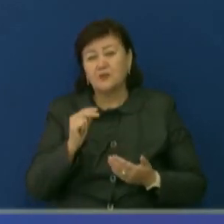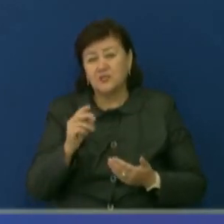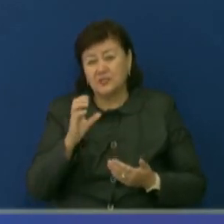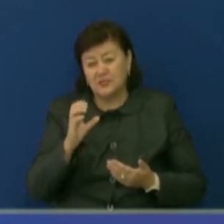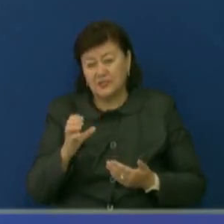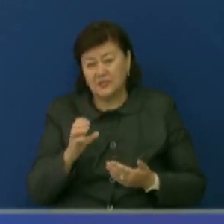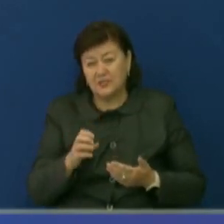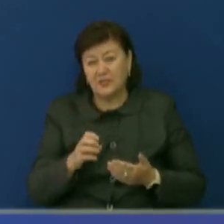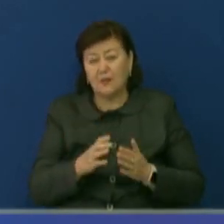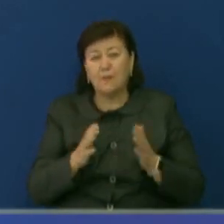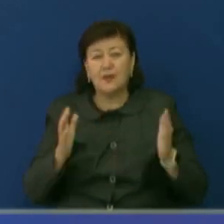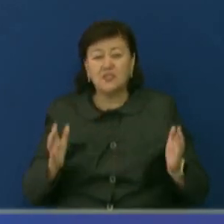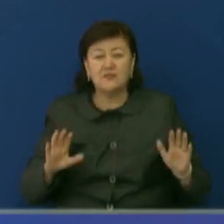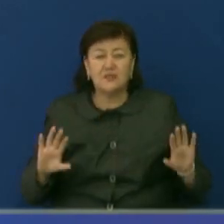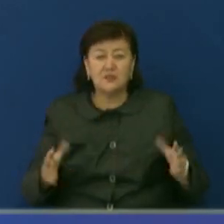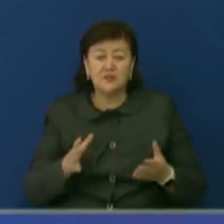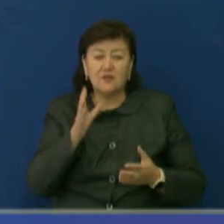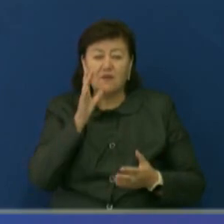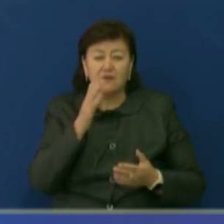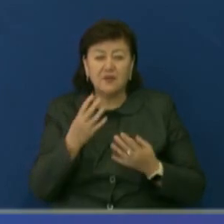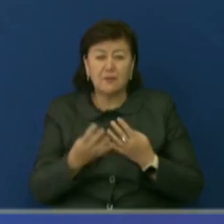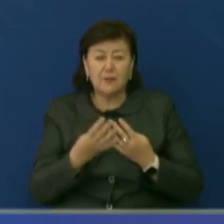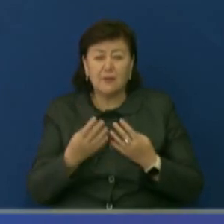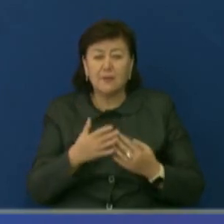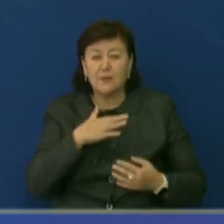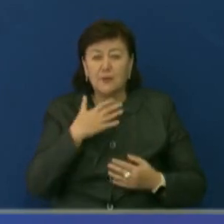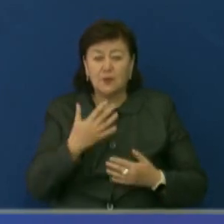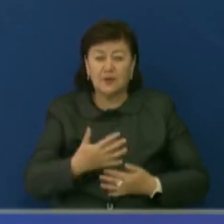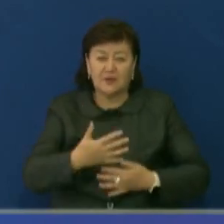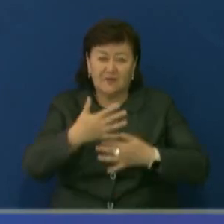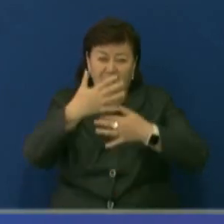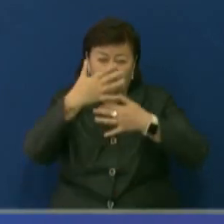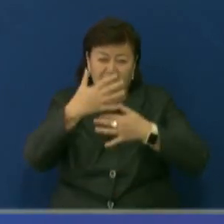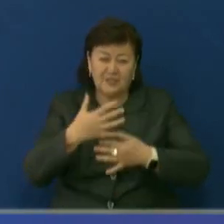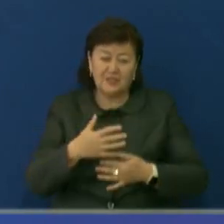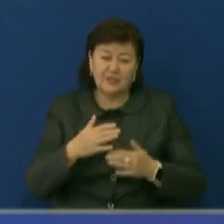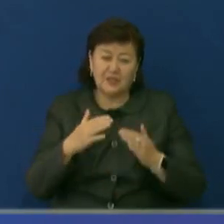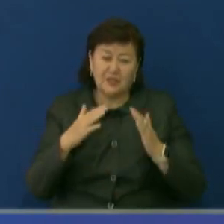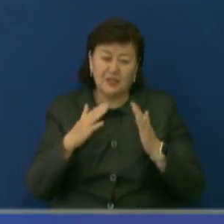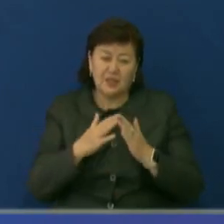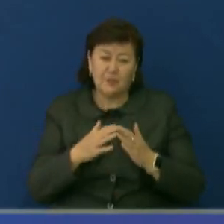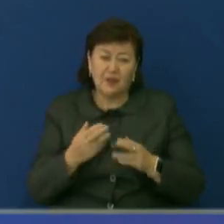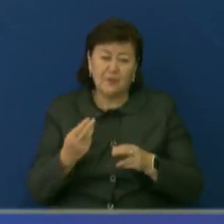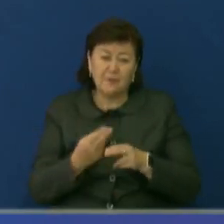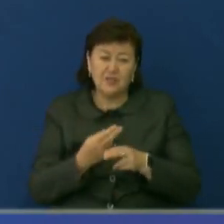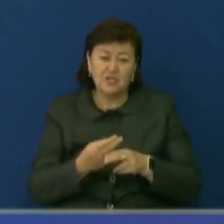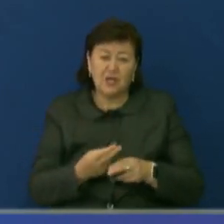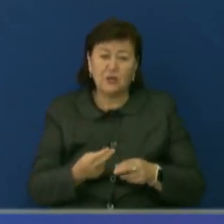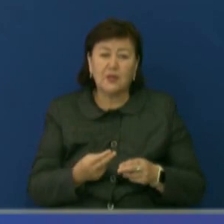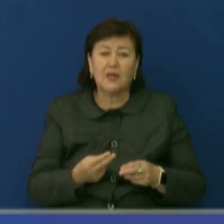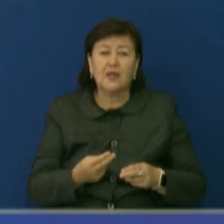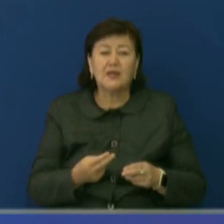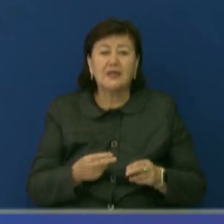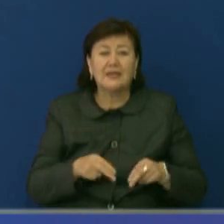города Семей, в большинстве случаев при пожаре в многоэтажных домах работе спецтранспорта мешают автомобили, владельцы которых,